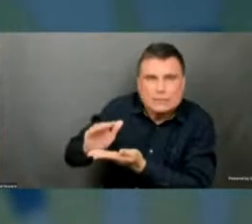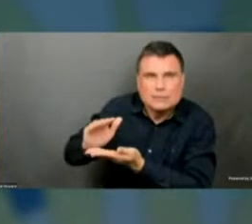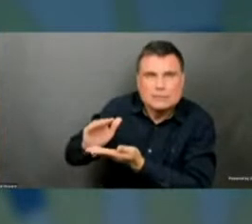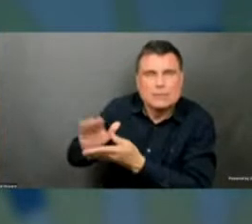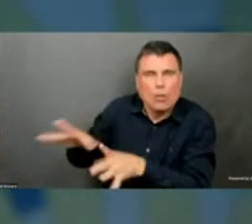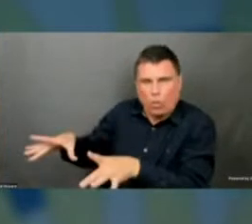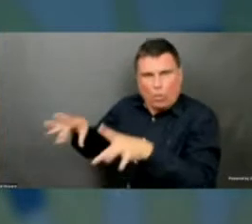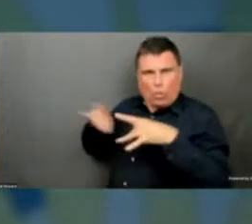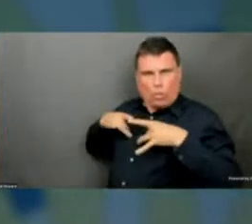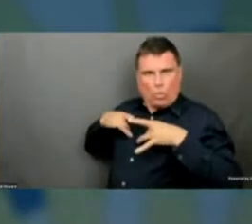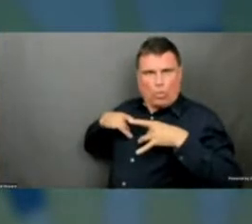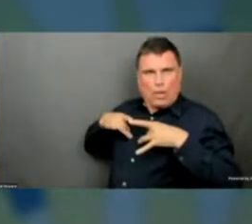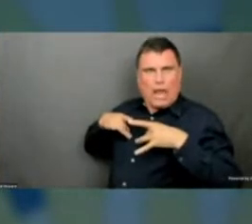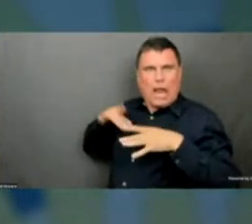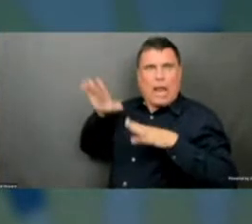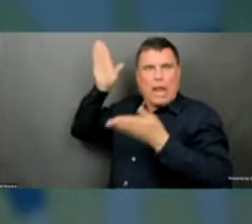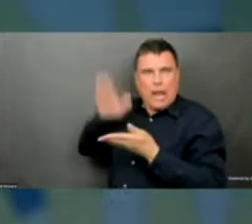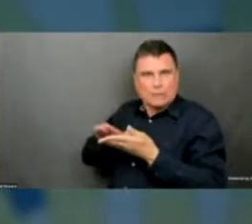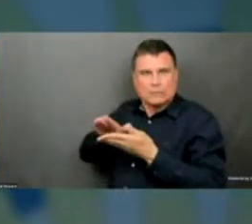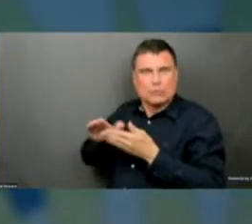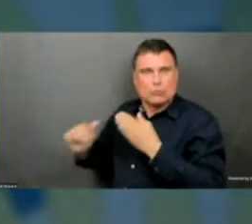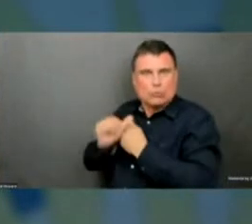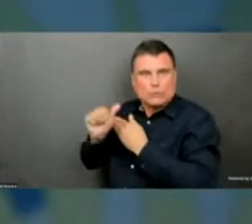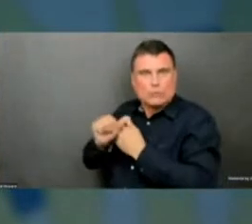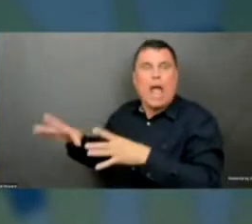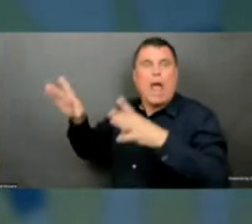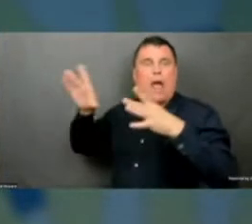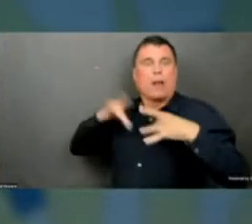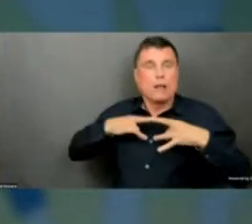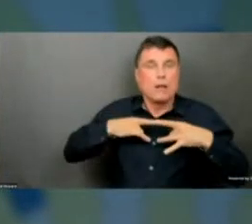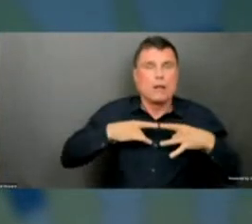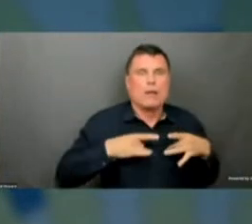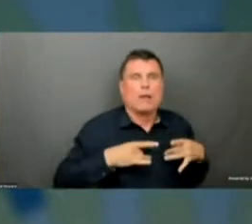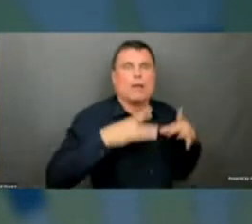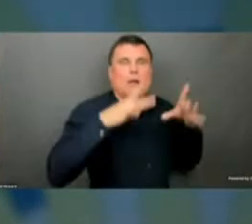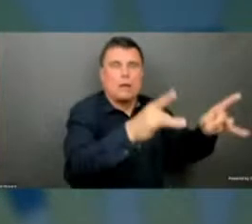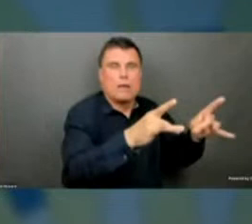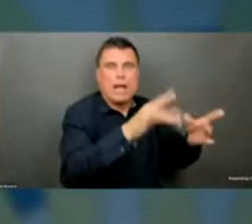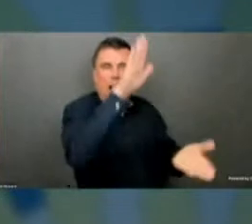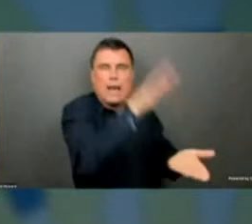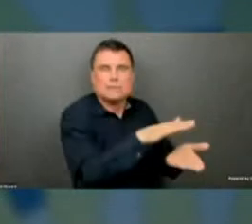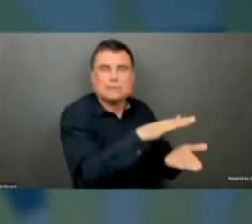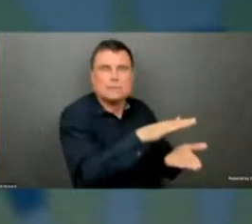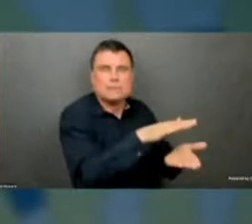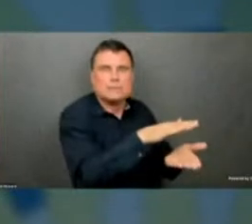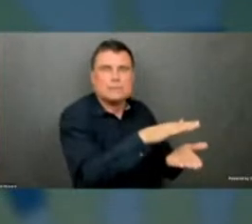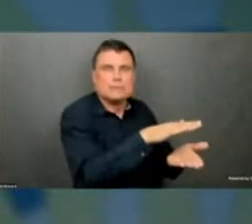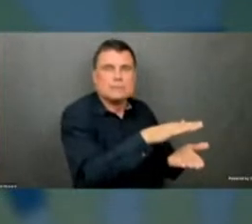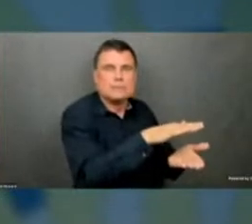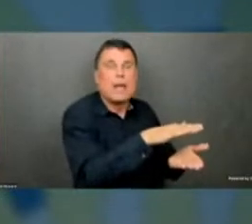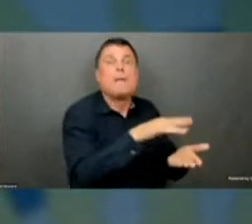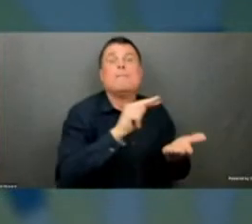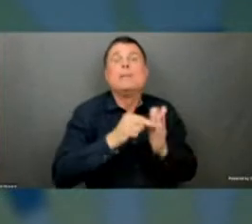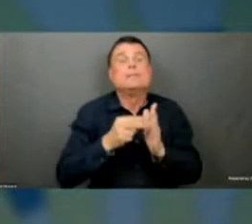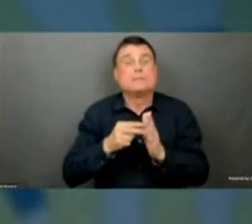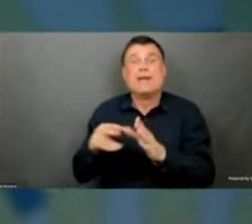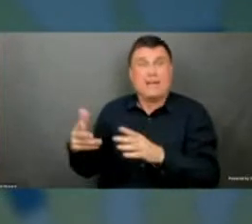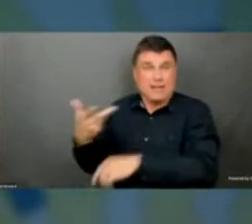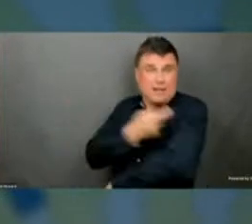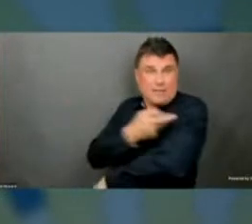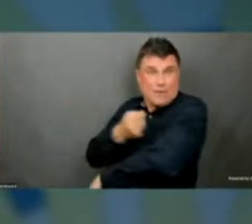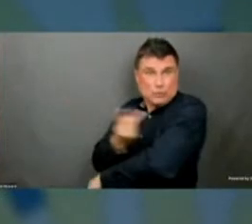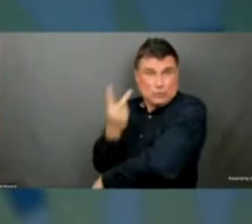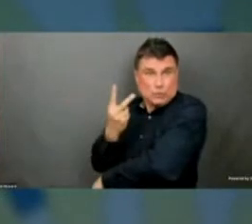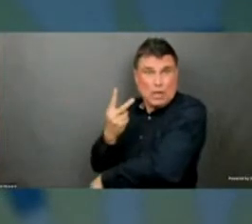and they reduce your 然 risk 后呢 就 of 算 being 是 in the 感染 hospital, 上了 of needing ICU 这个 care 新冠 or 病毒 dying. 那么 So 这 these 些 are 打过 important 疫苗 things 的 for 人 all 的 of 症 us.